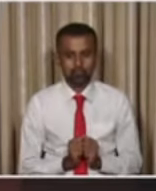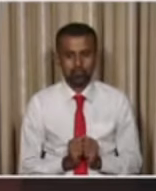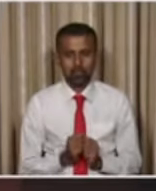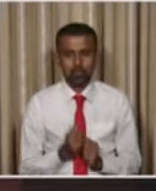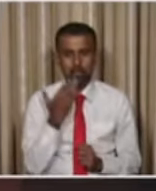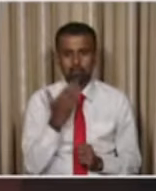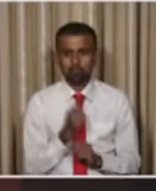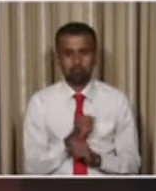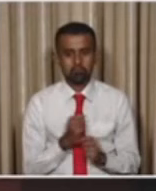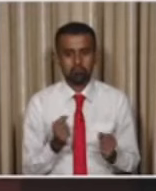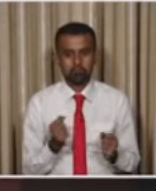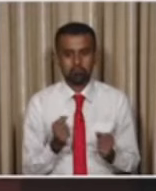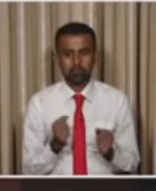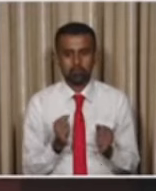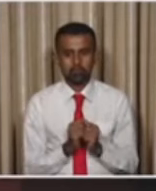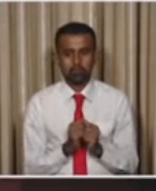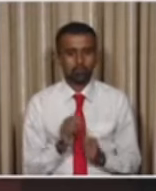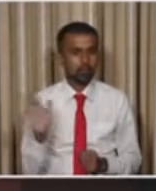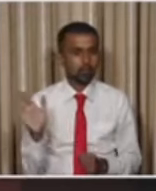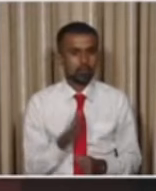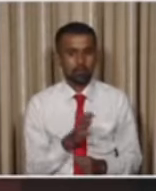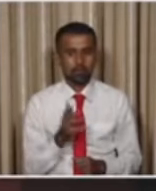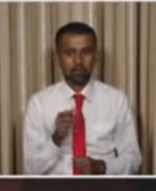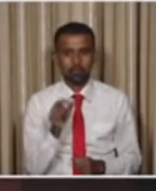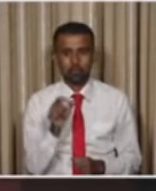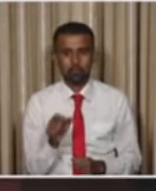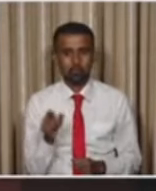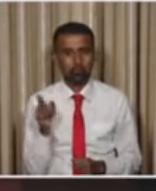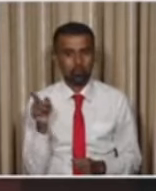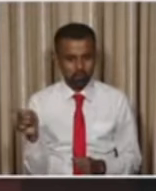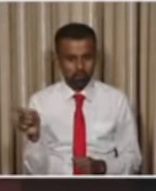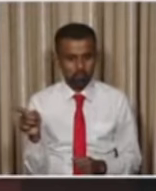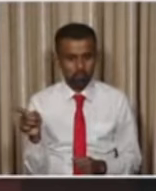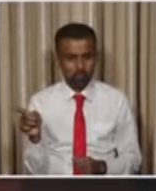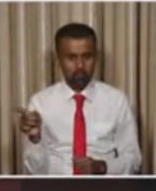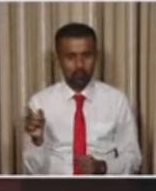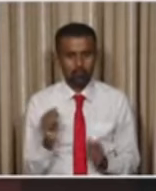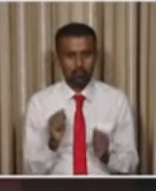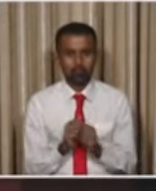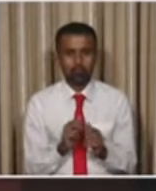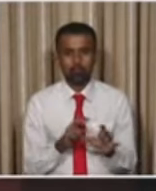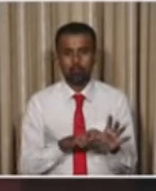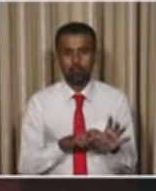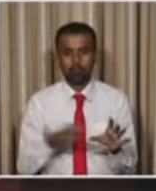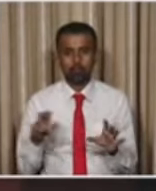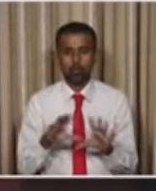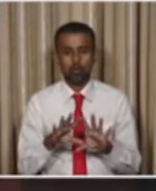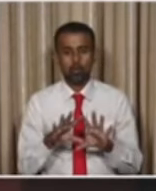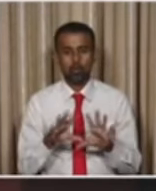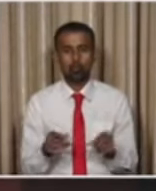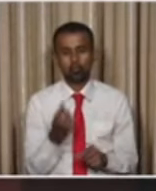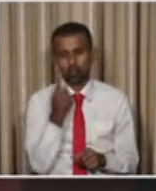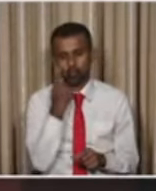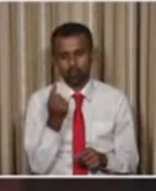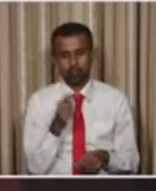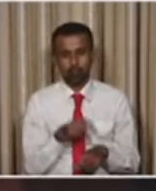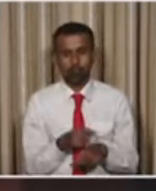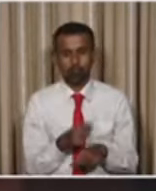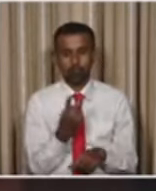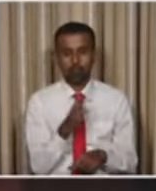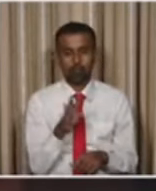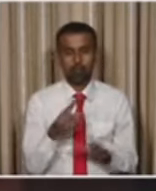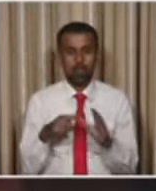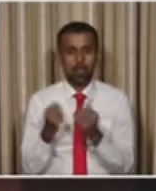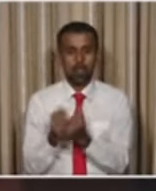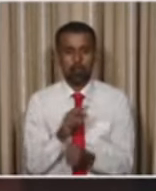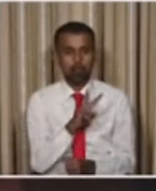නිවාඩු නොමැතිව සේවයට වාර්තා නොකර සිටින පුද්ගලින්ට සේවයෙන් ඉවත් වීමේ පොදු සමාකාලය